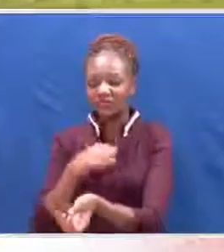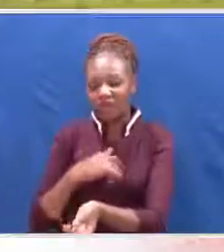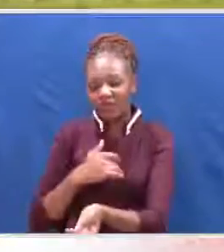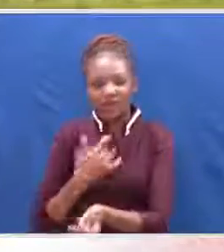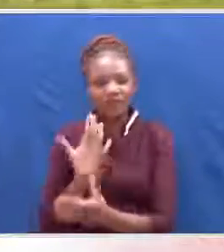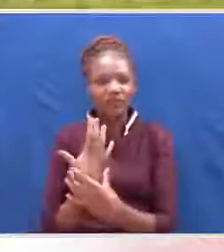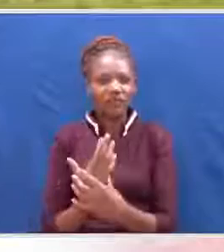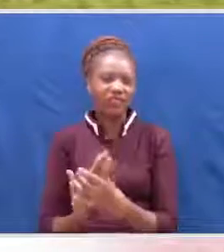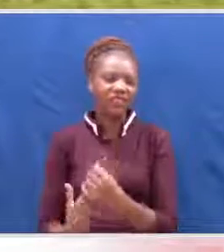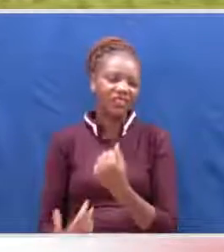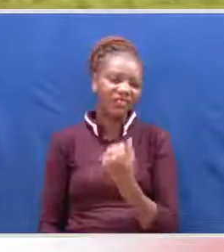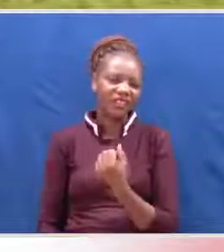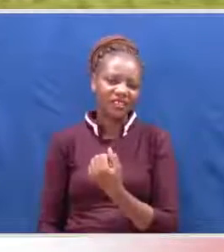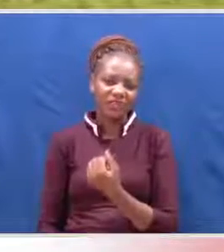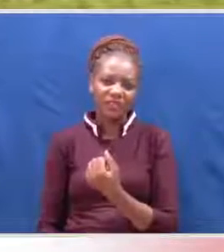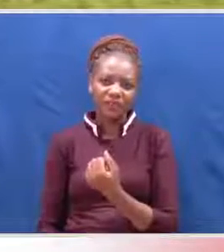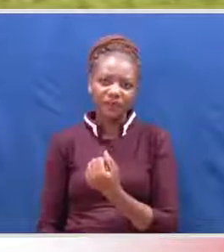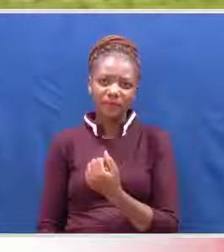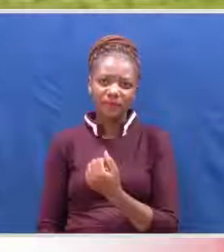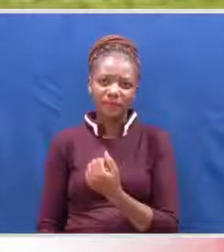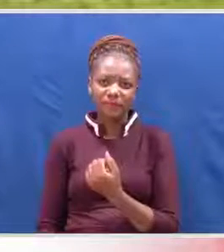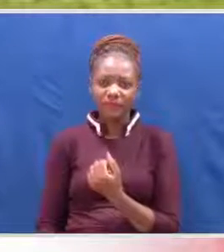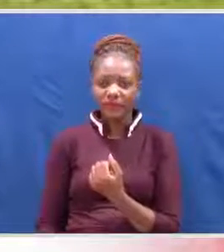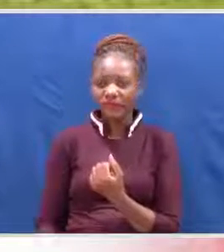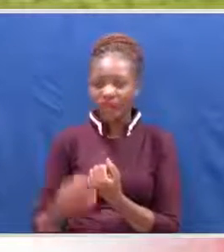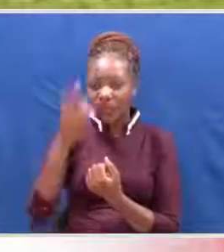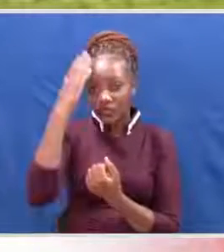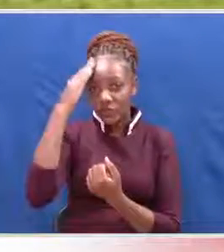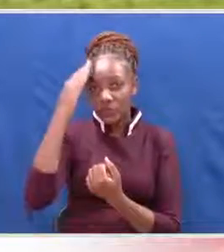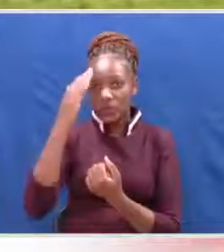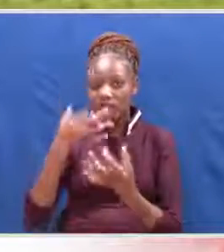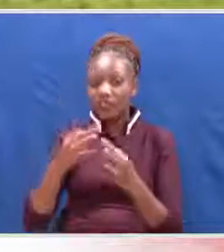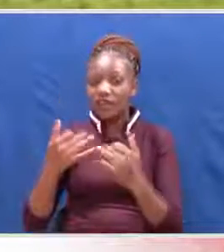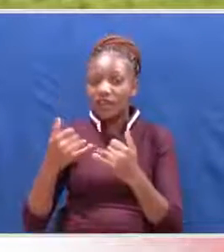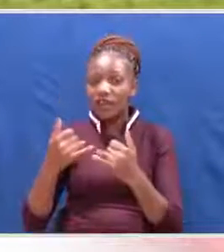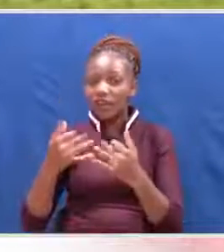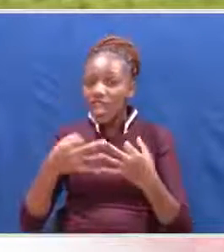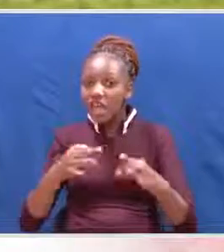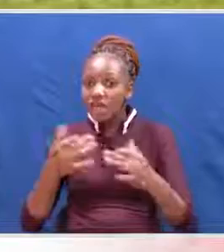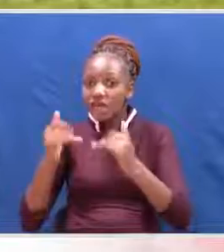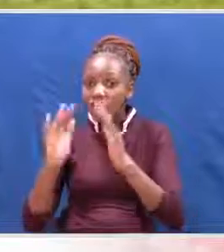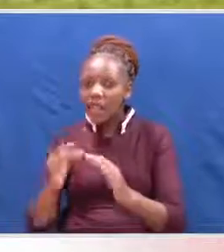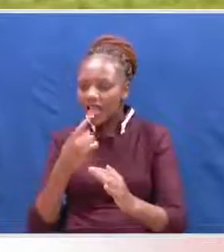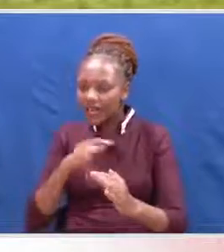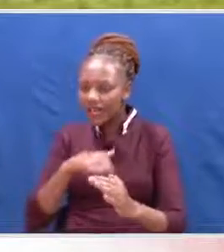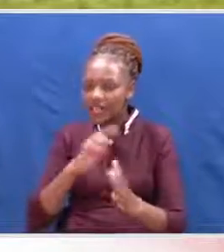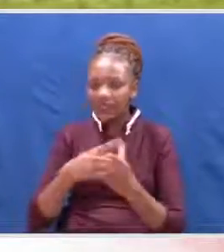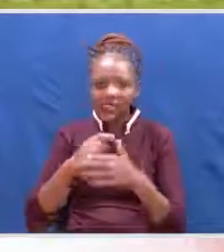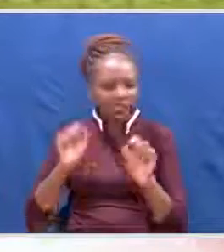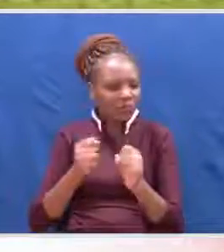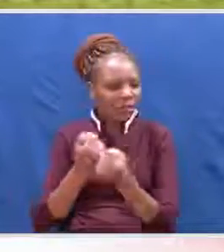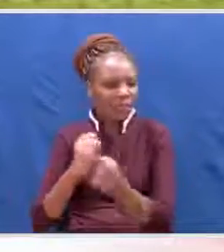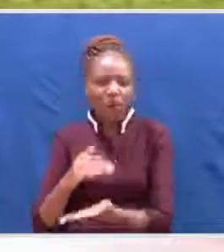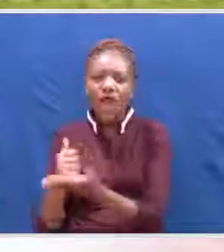wakati tulijua ameumia, unajua alikuwa amekaa sana, hatukuwa na habari. Unajua saa zingine kama mchezaji hawezi jitokeza kuja afikisha information, hatuwezi jua. Unapata wakati